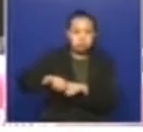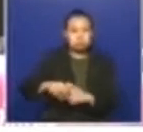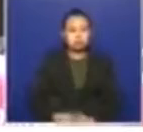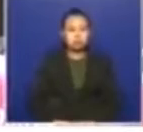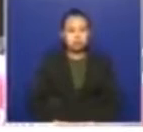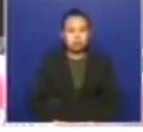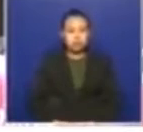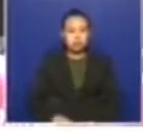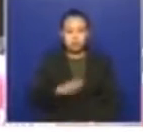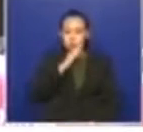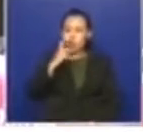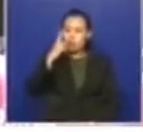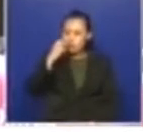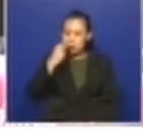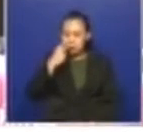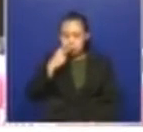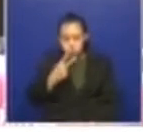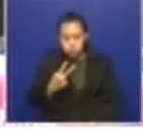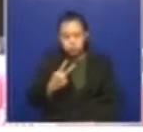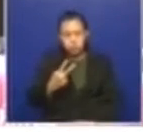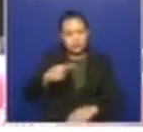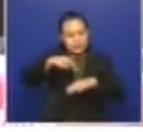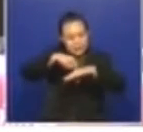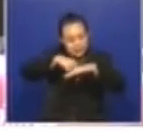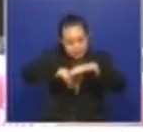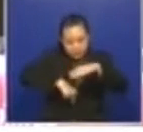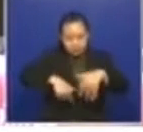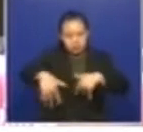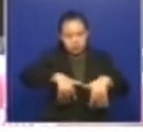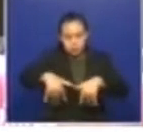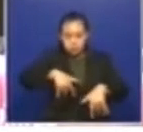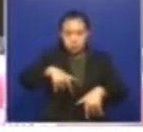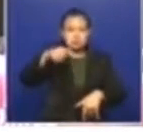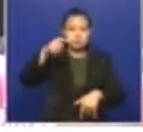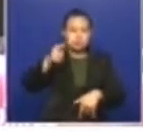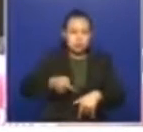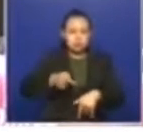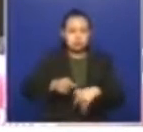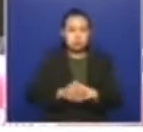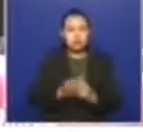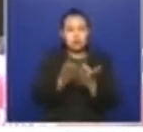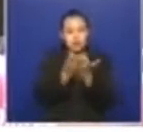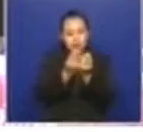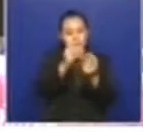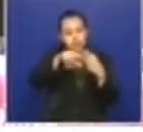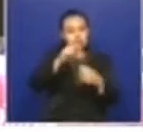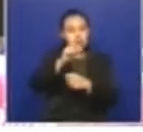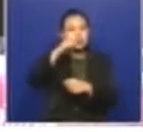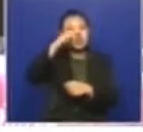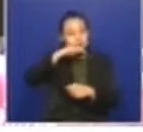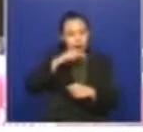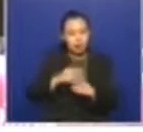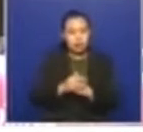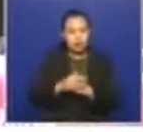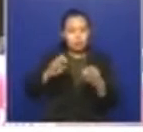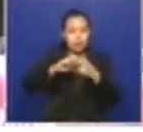านของการบริหารประเทศนี้อันตรายต้องดูให้ลึกดูให้ชัดว่าตัวเลขเศรษฐกิจของไทยแล้วเอาความเหลื่อม